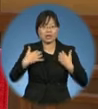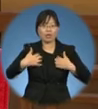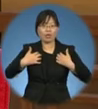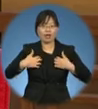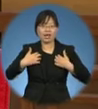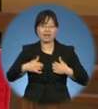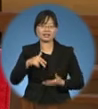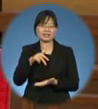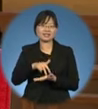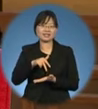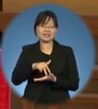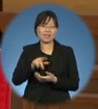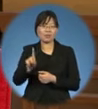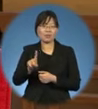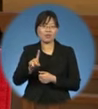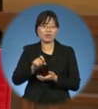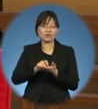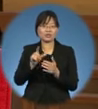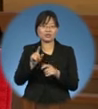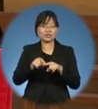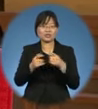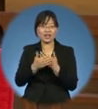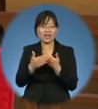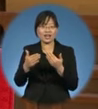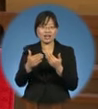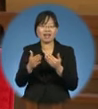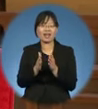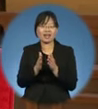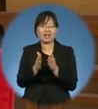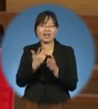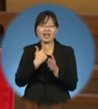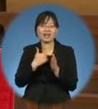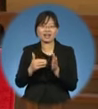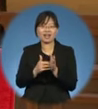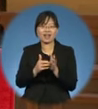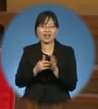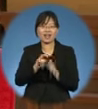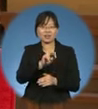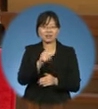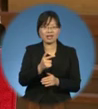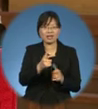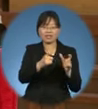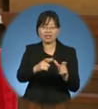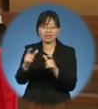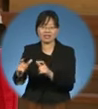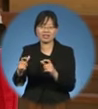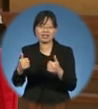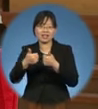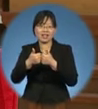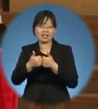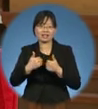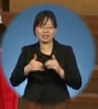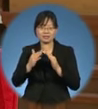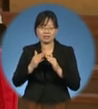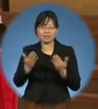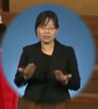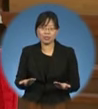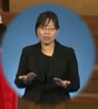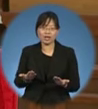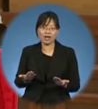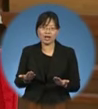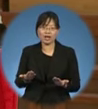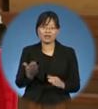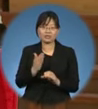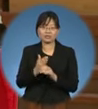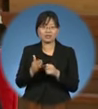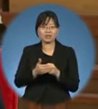환영하는 의미에서 축구대회를 갖게 됐어요. 네네. 면대항. 네네. 근데 저는 집에서 놀고 있던 당시이기 때문에.